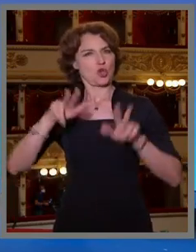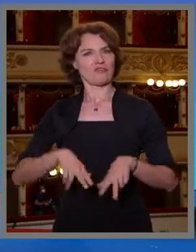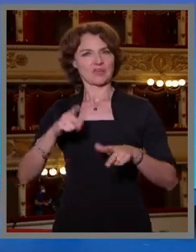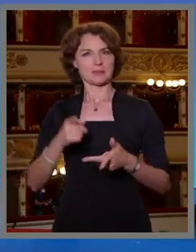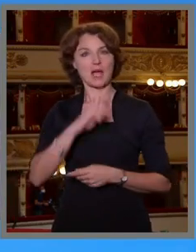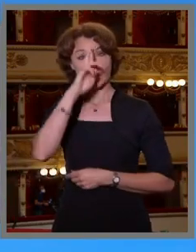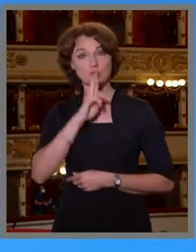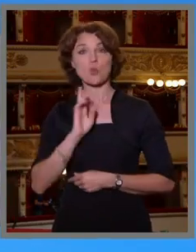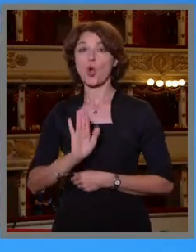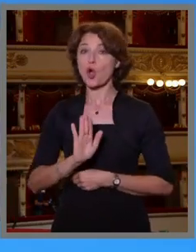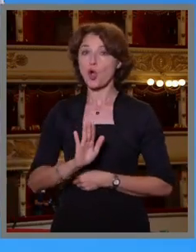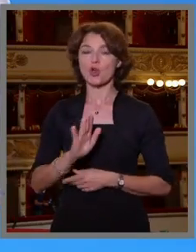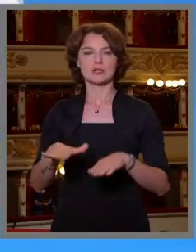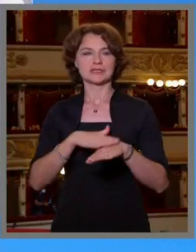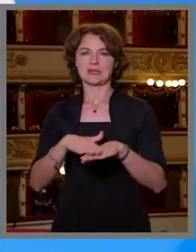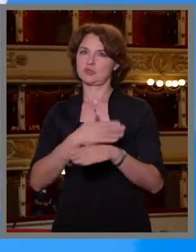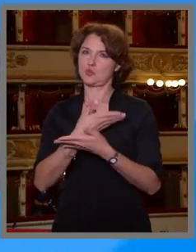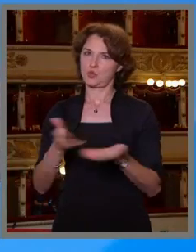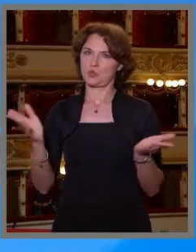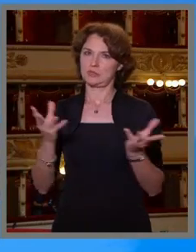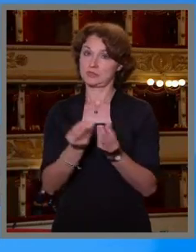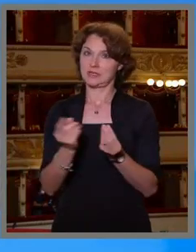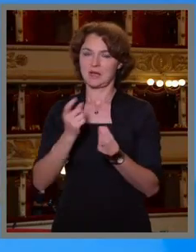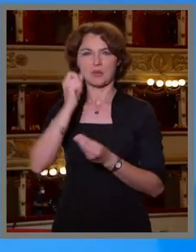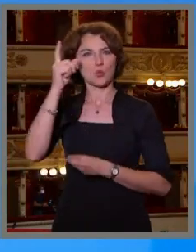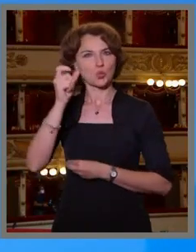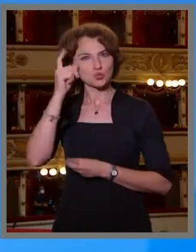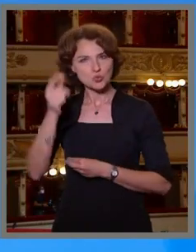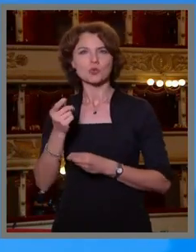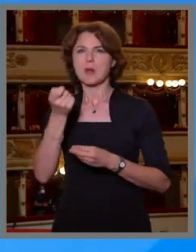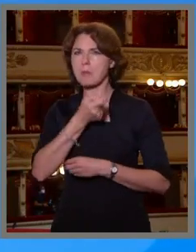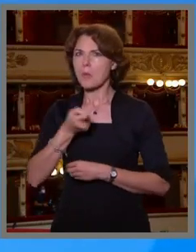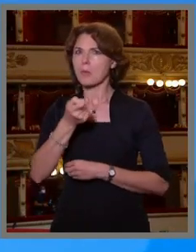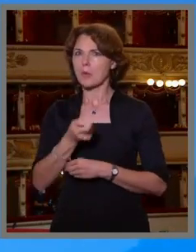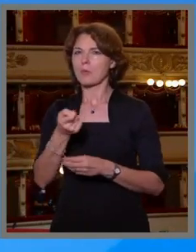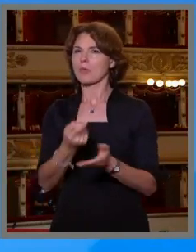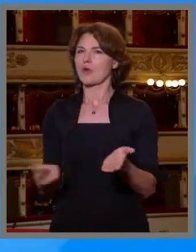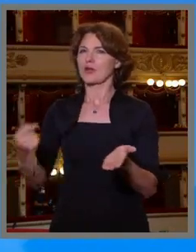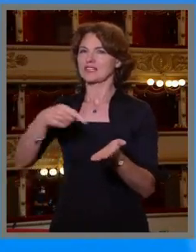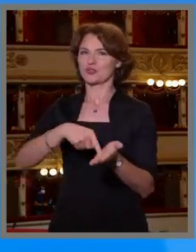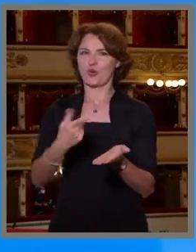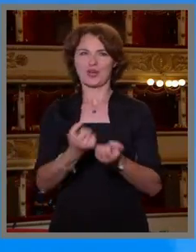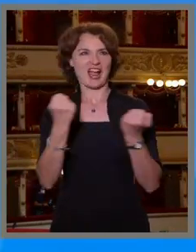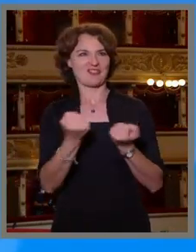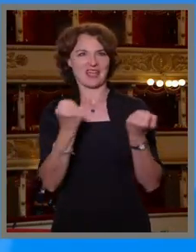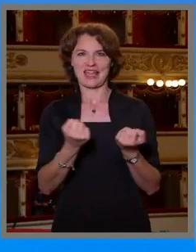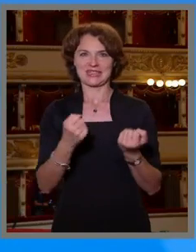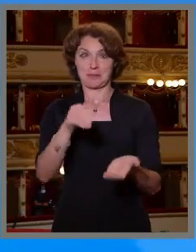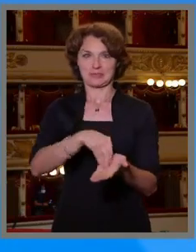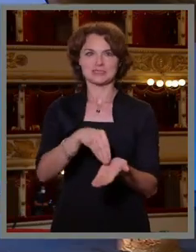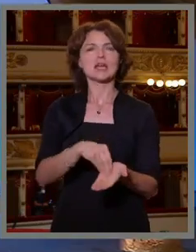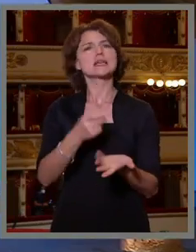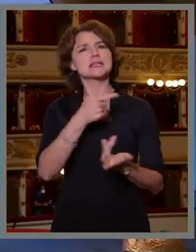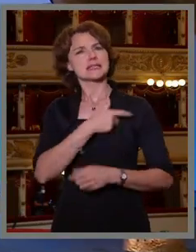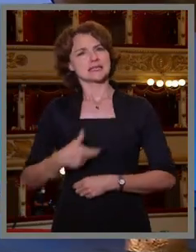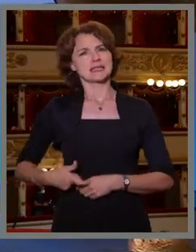a fianco della cultura che sta gradualmente piano piano tornando agli eventi dal vivo sindaco che è significato ha per